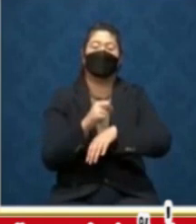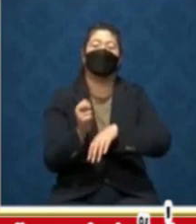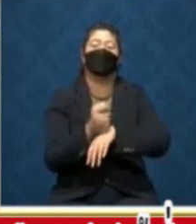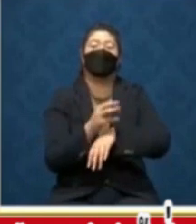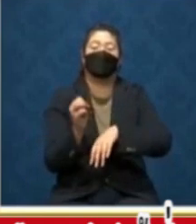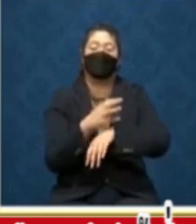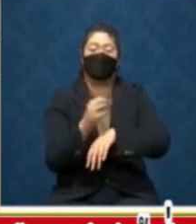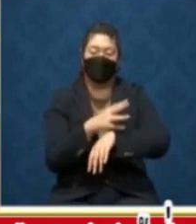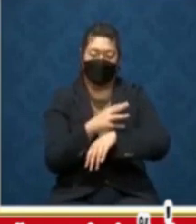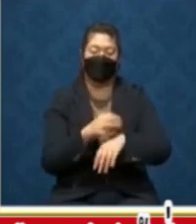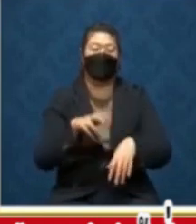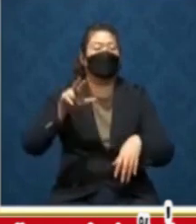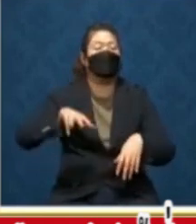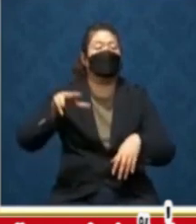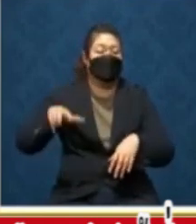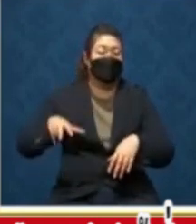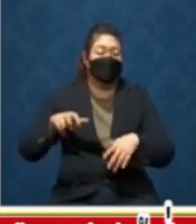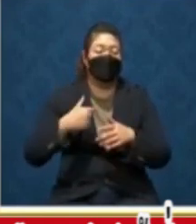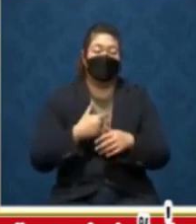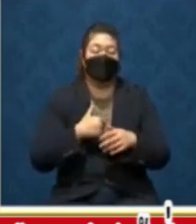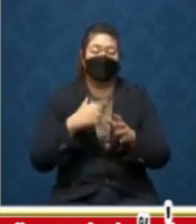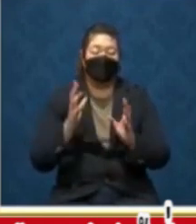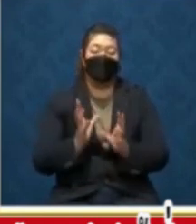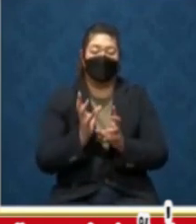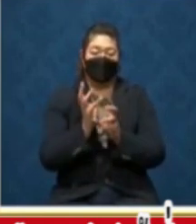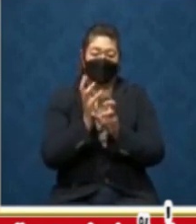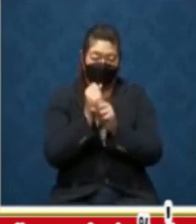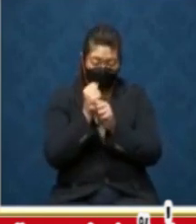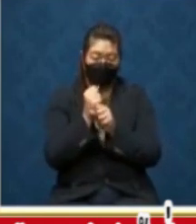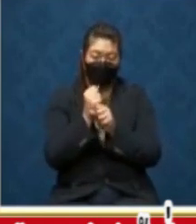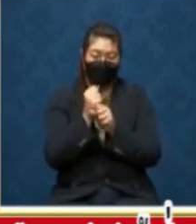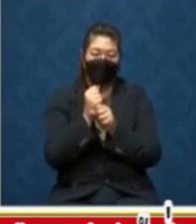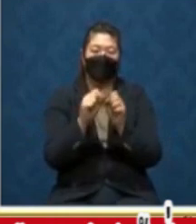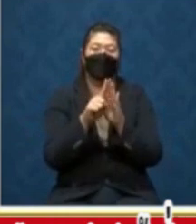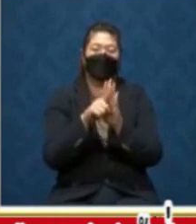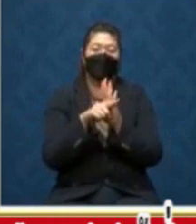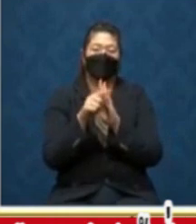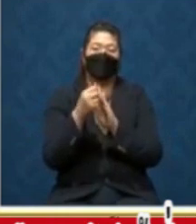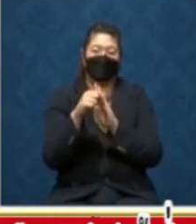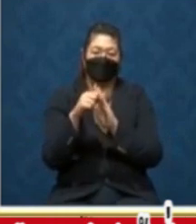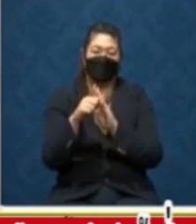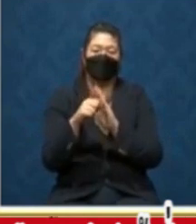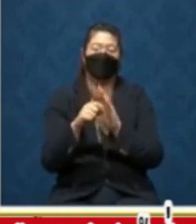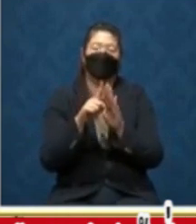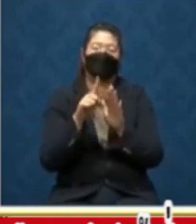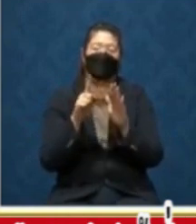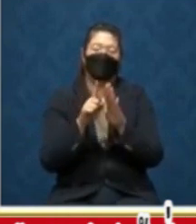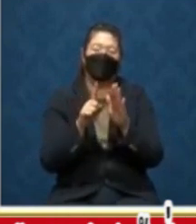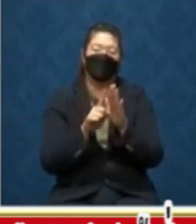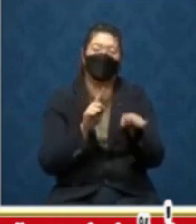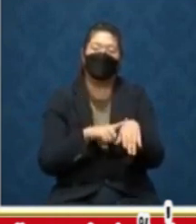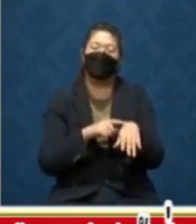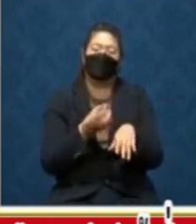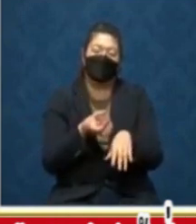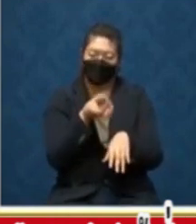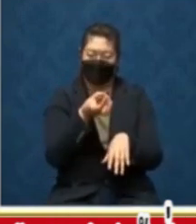ครับขอใช้การสรุปที่จุ๋มจิ๋มนิดนึงคือ 10นาทีเวลาสั้นมากด้วย